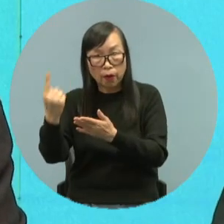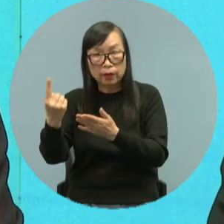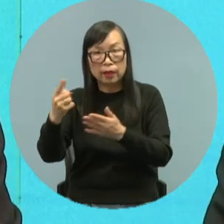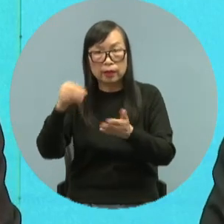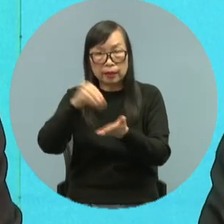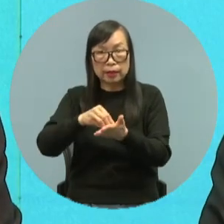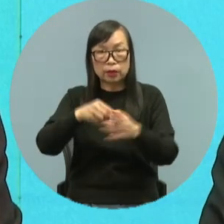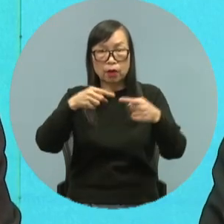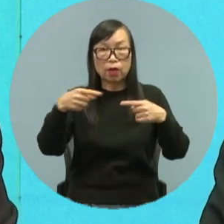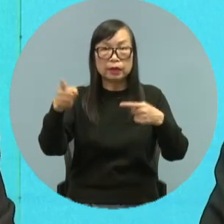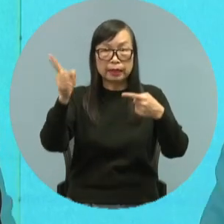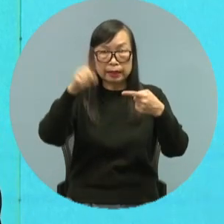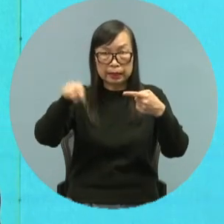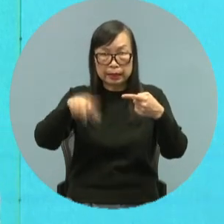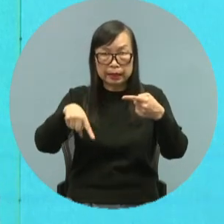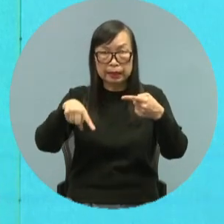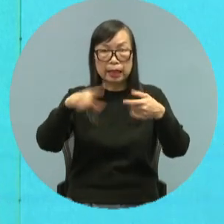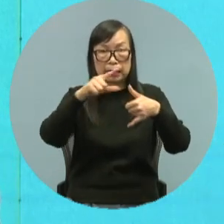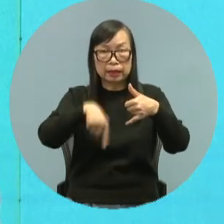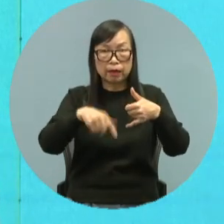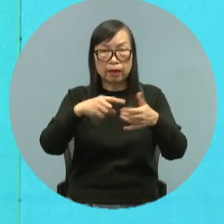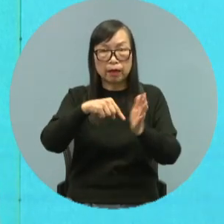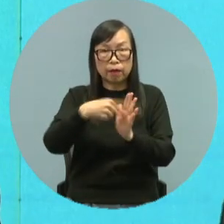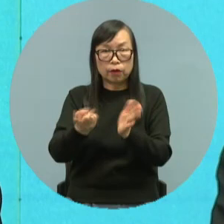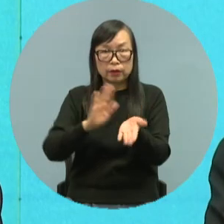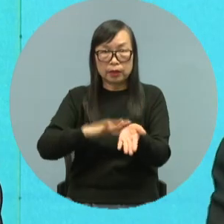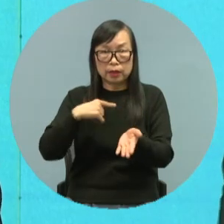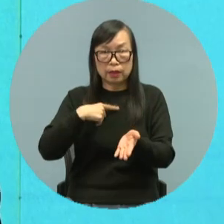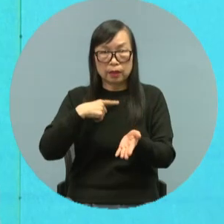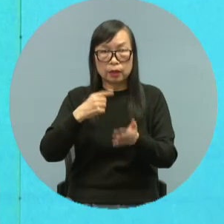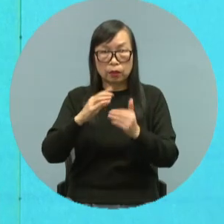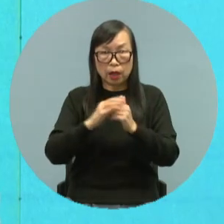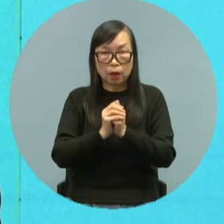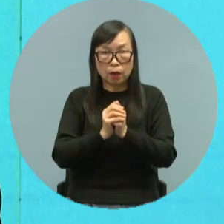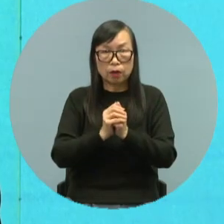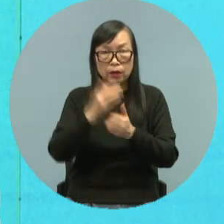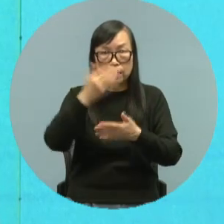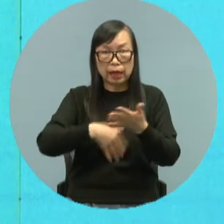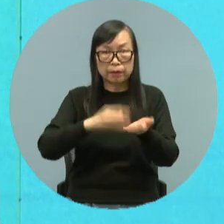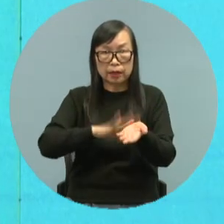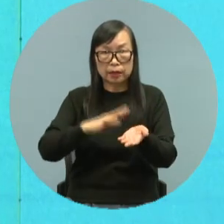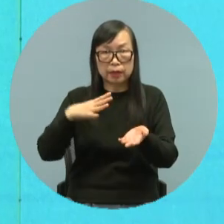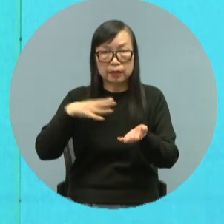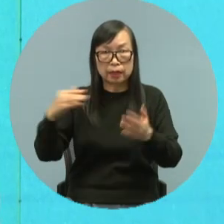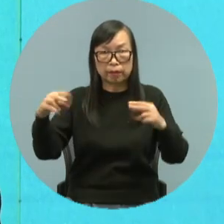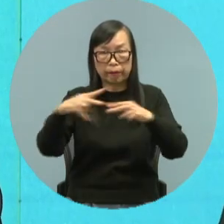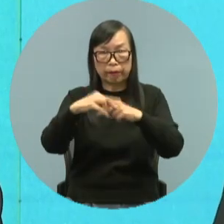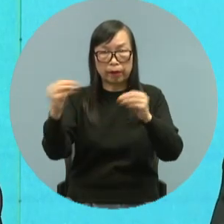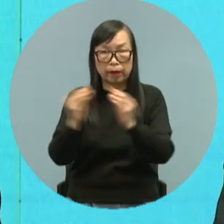了1,000人的。防疫要求方面，為了減低我們疫情交叉感染的風